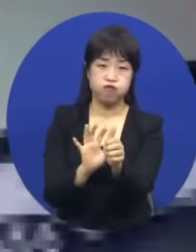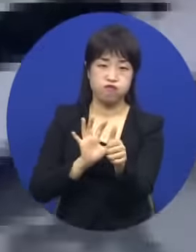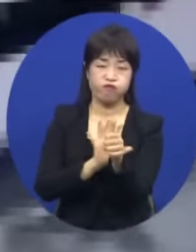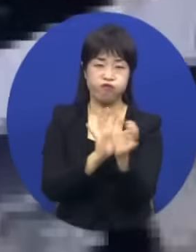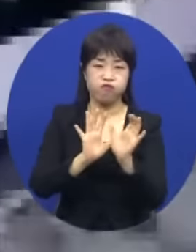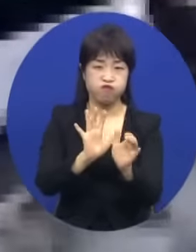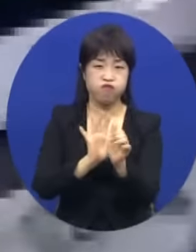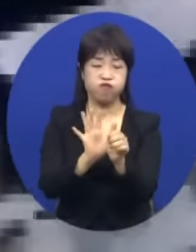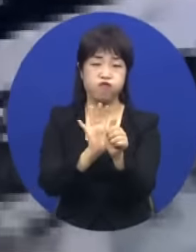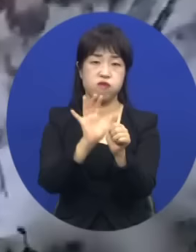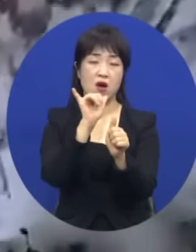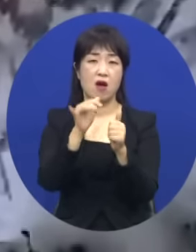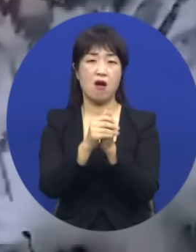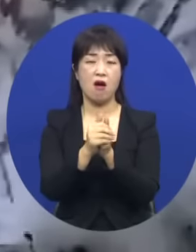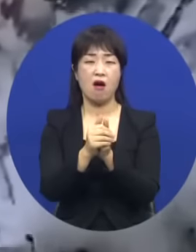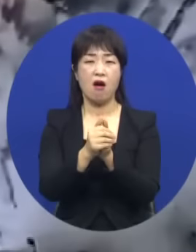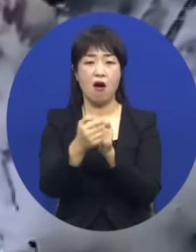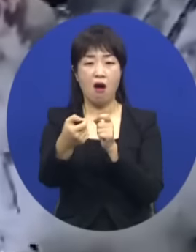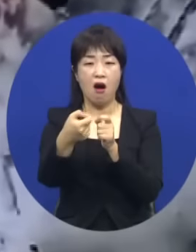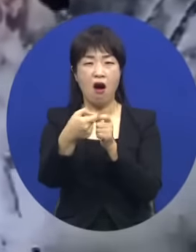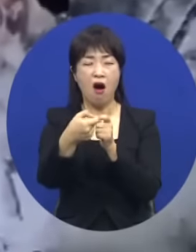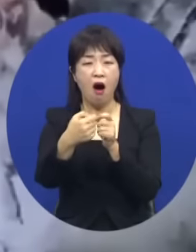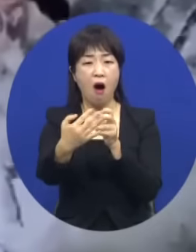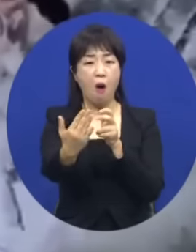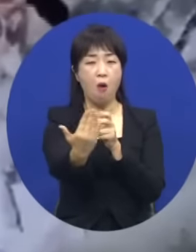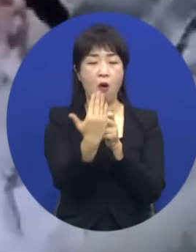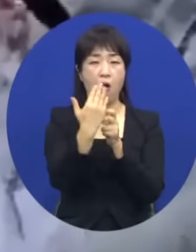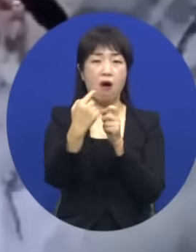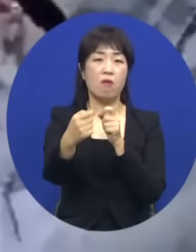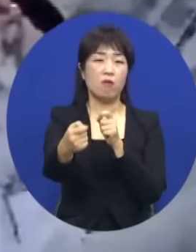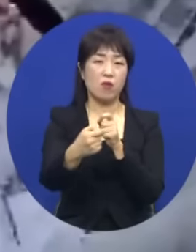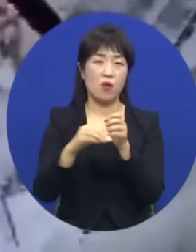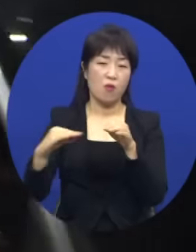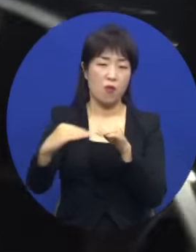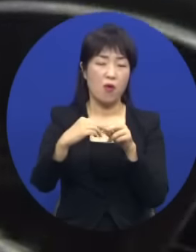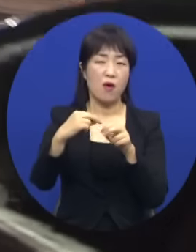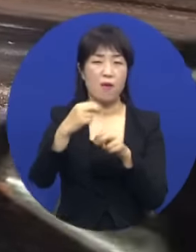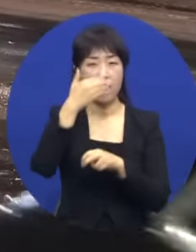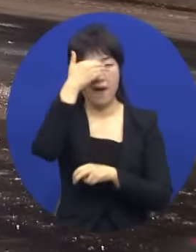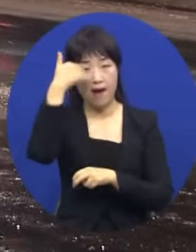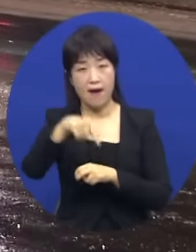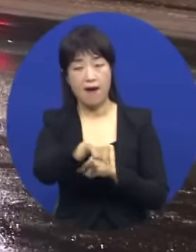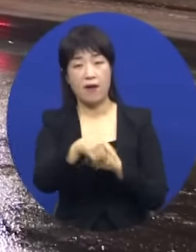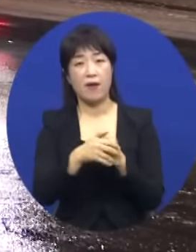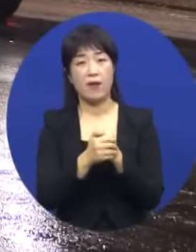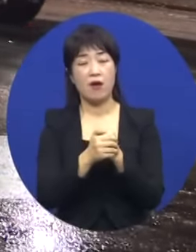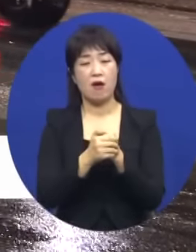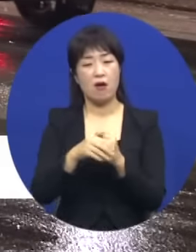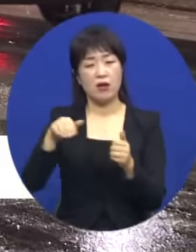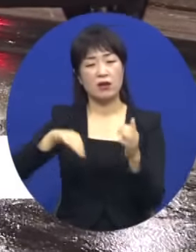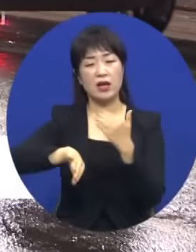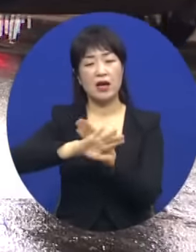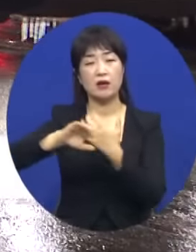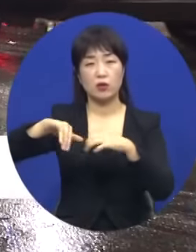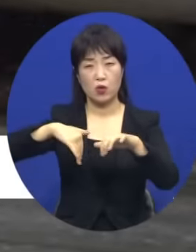내려 힘을 보태 가까스로 충돌 위기를 피합니다. 또 다른 도로도 사정은